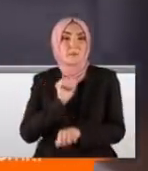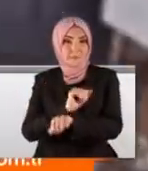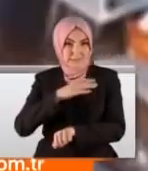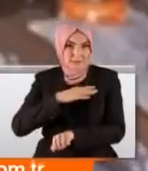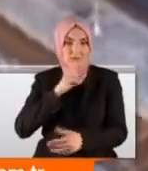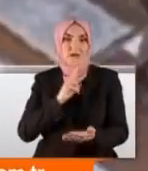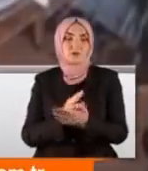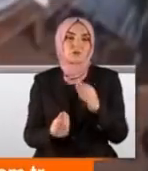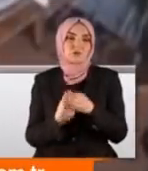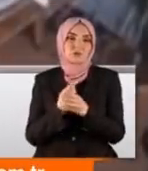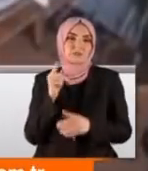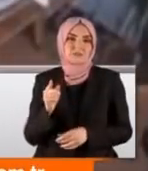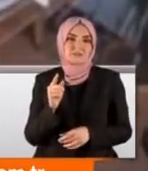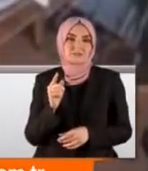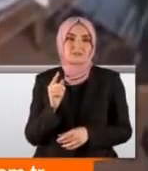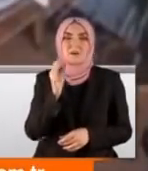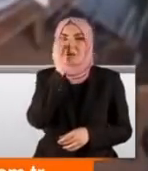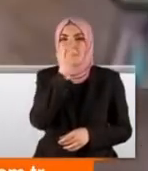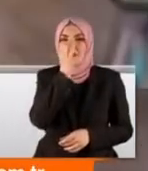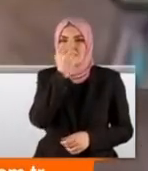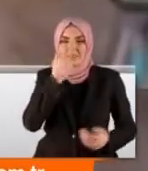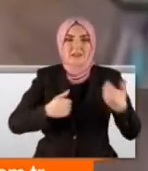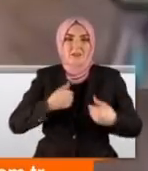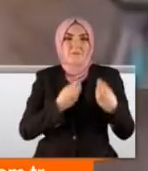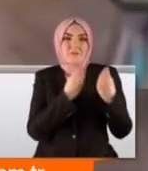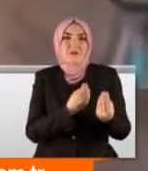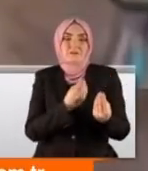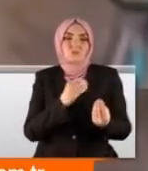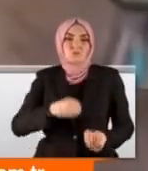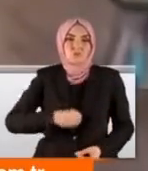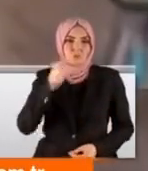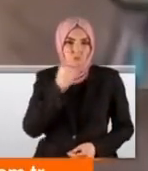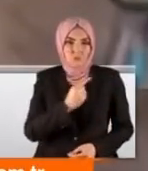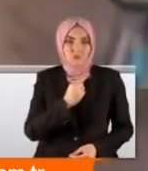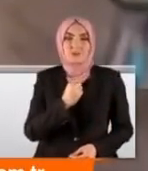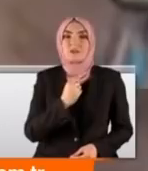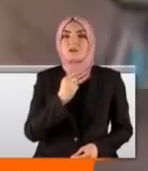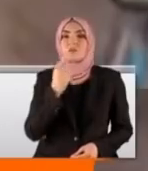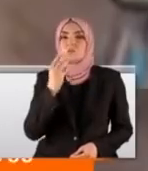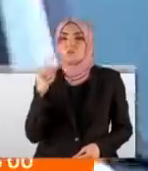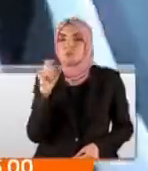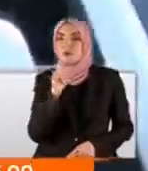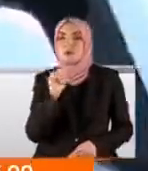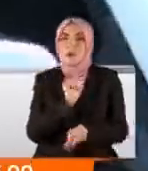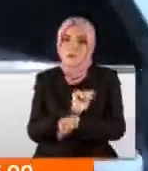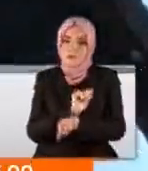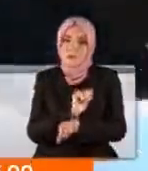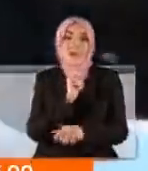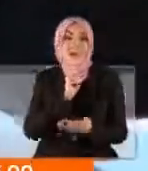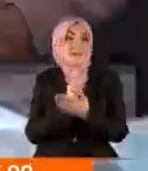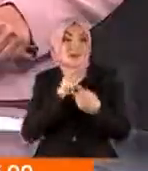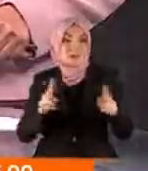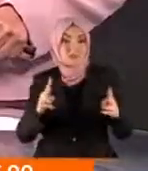Basit yaralama suçundan 3 ay 22 gün hapis cezasına çarptırıldı. Mahkeme hükmün açıklanmasını geri bıraktı.